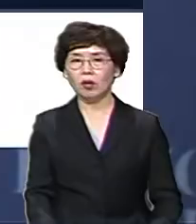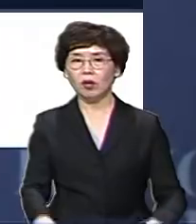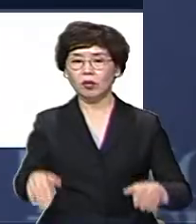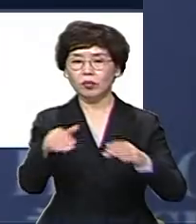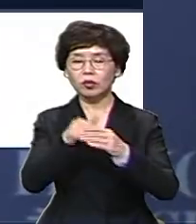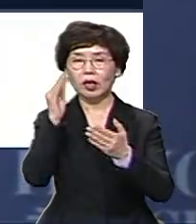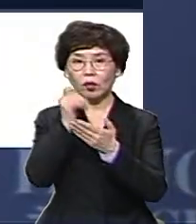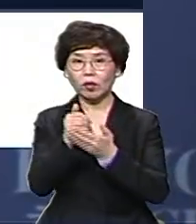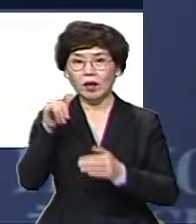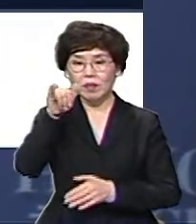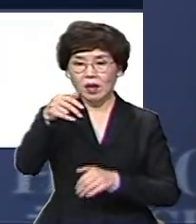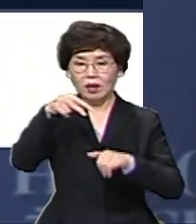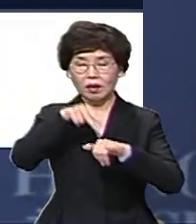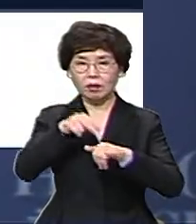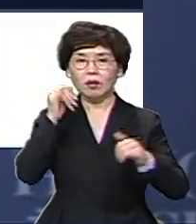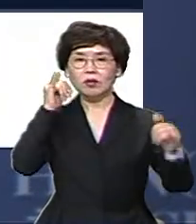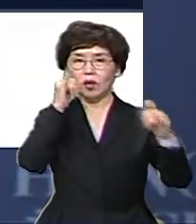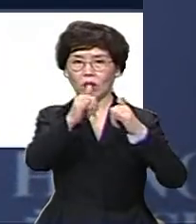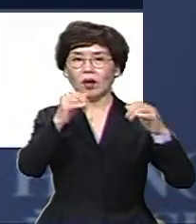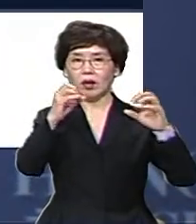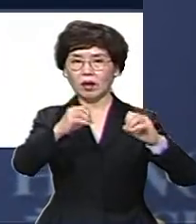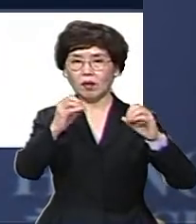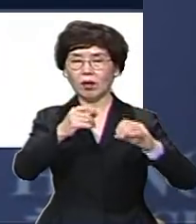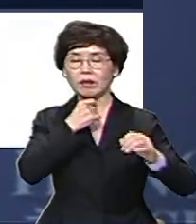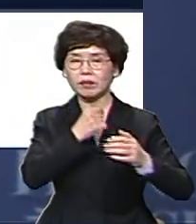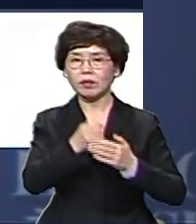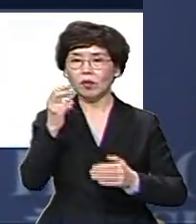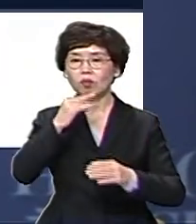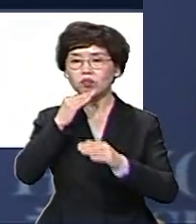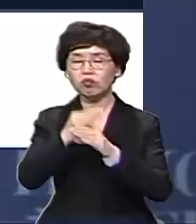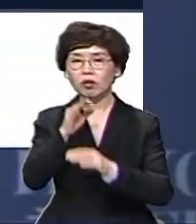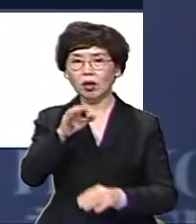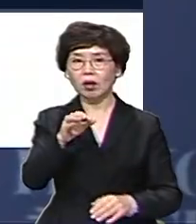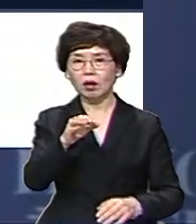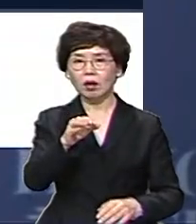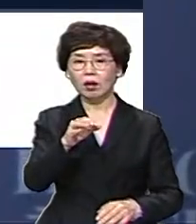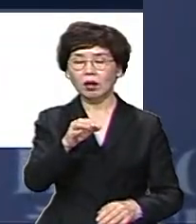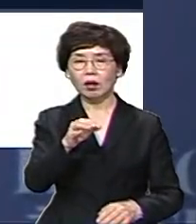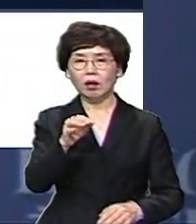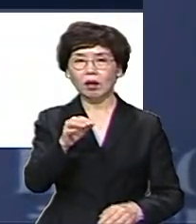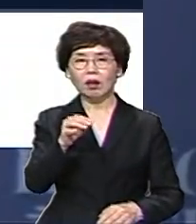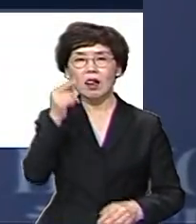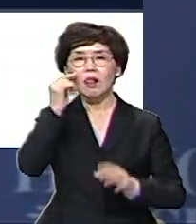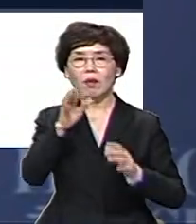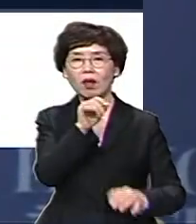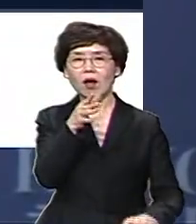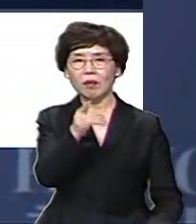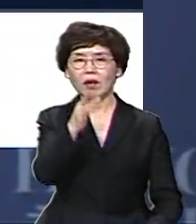아주 좋은 관계를 가지고 있어서 또 저는 문 대통령과 곧 회담을 가질 것입니다. 그리고